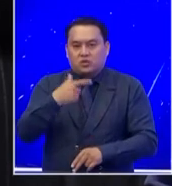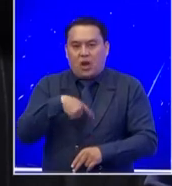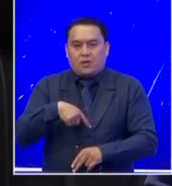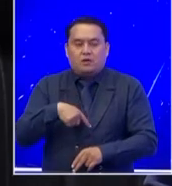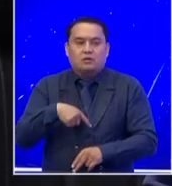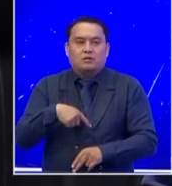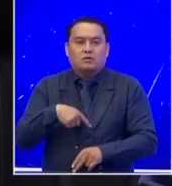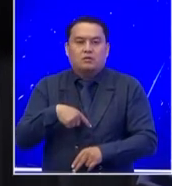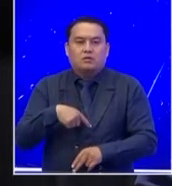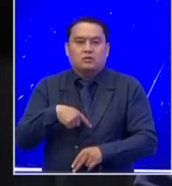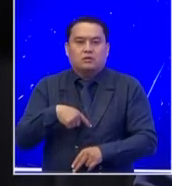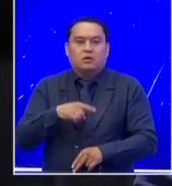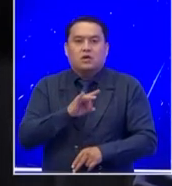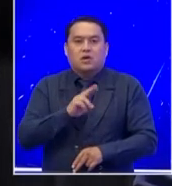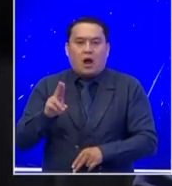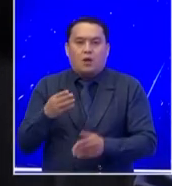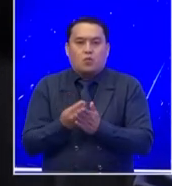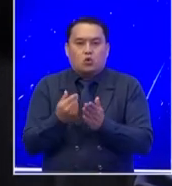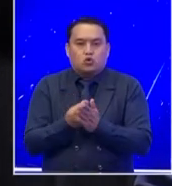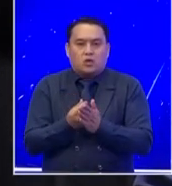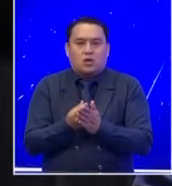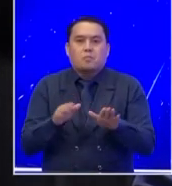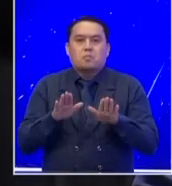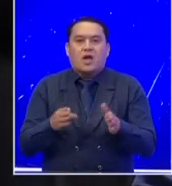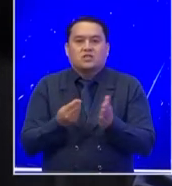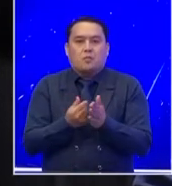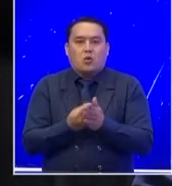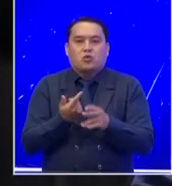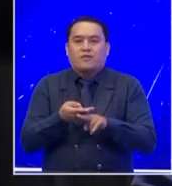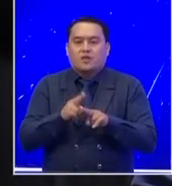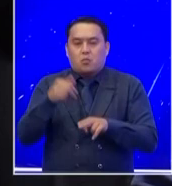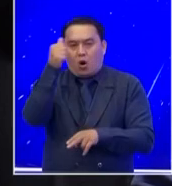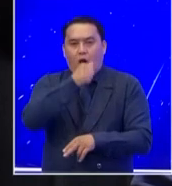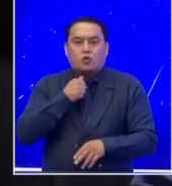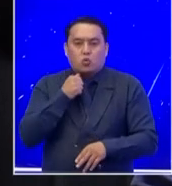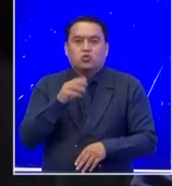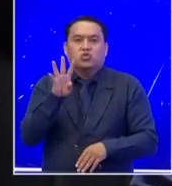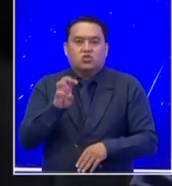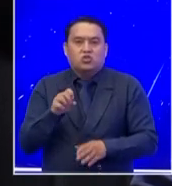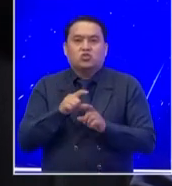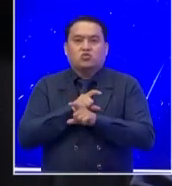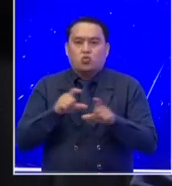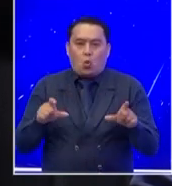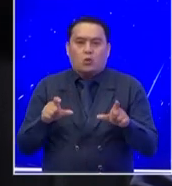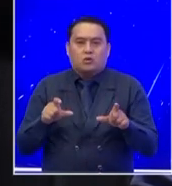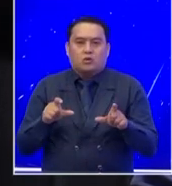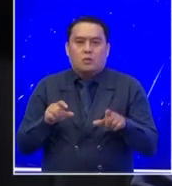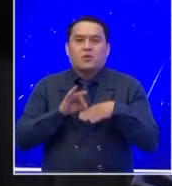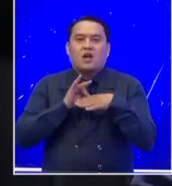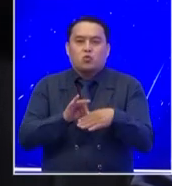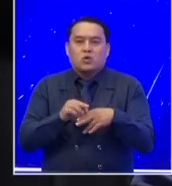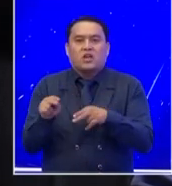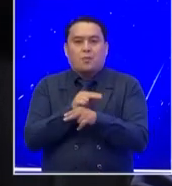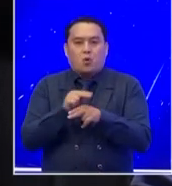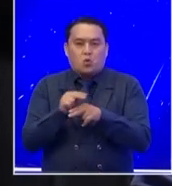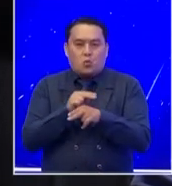счет республиканского бюджета, за счет местного бюджета. Только в этом году 400 школ пройдут